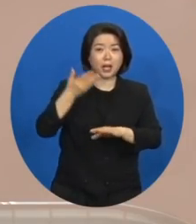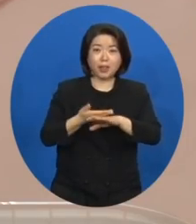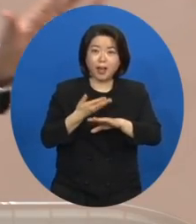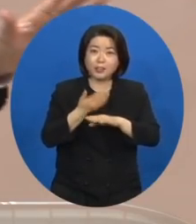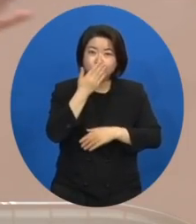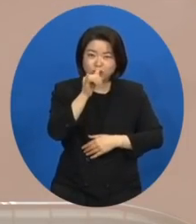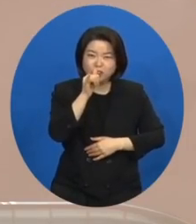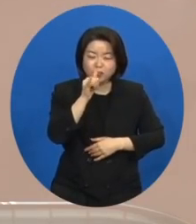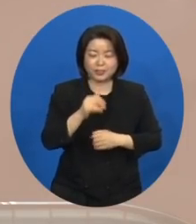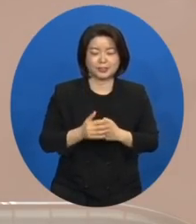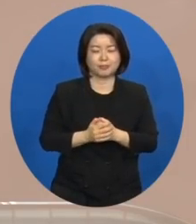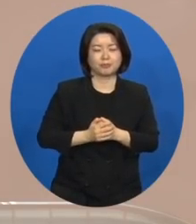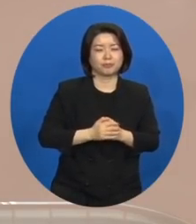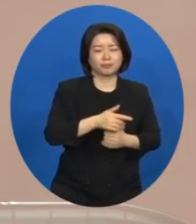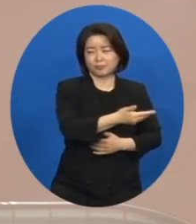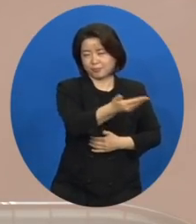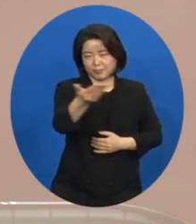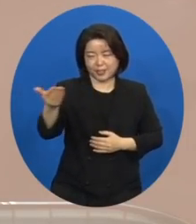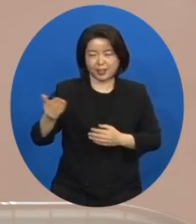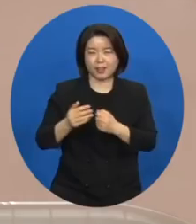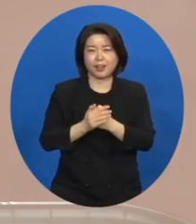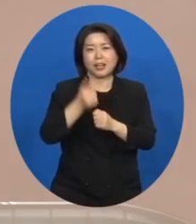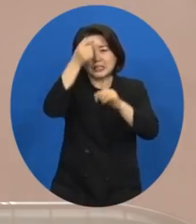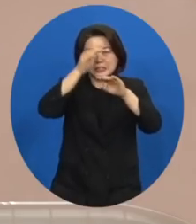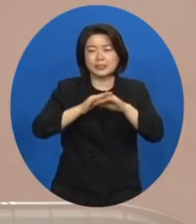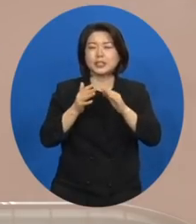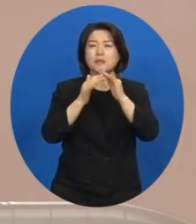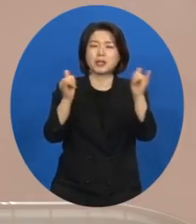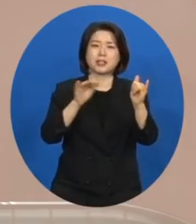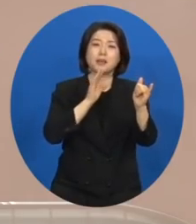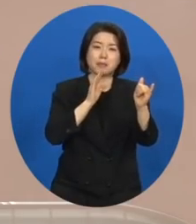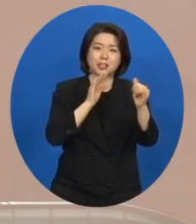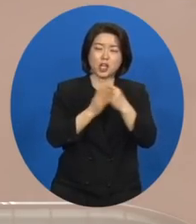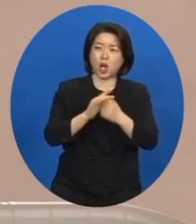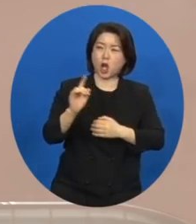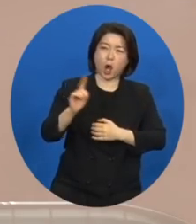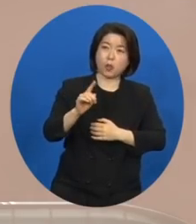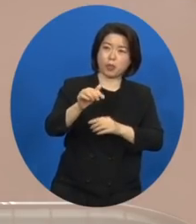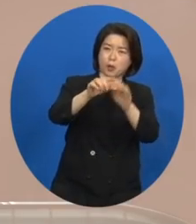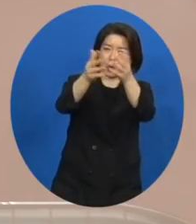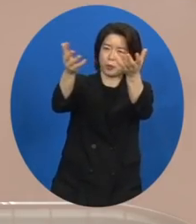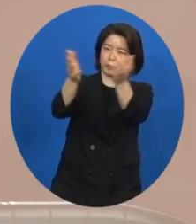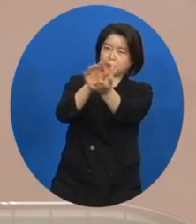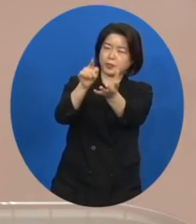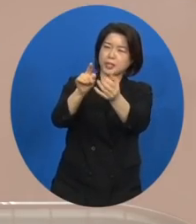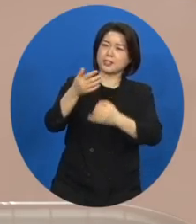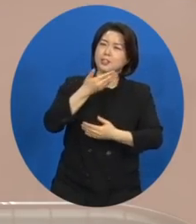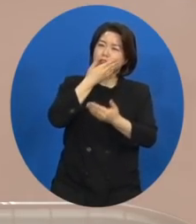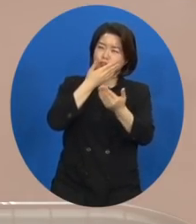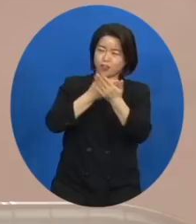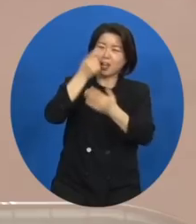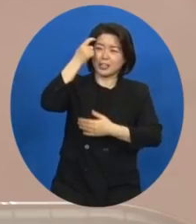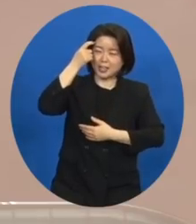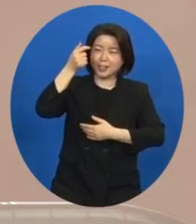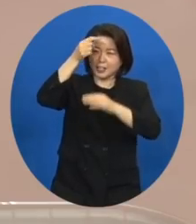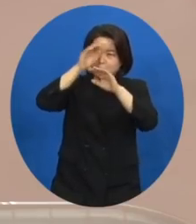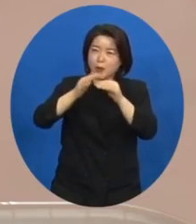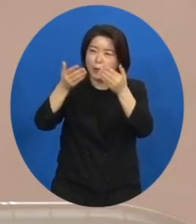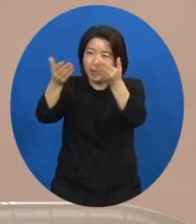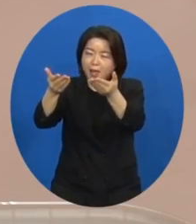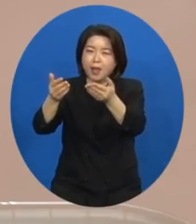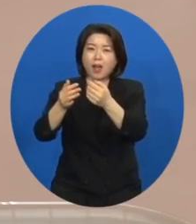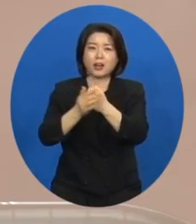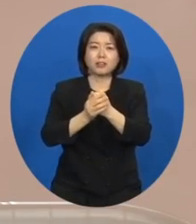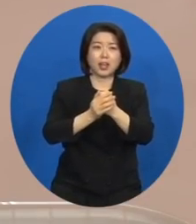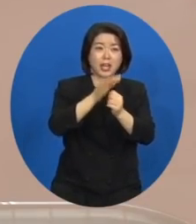모든 사람은 다 예배자의 어떤 대상을 가장 중요하게 여긴다는 점에서 그러나 그 대사는 다다른